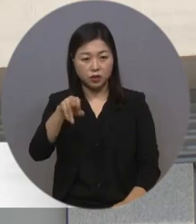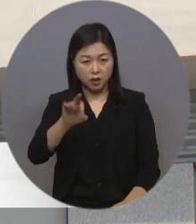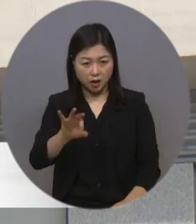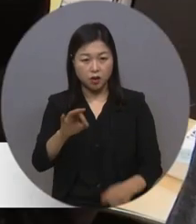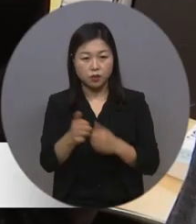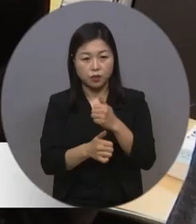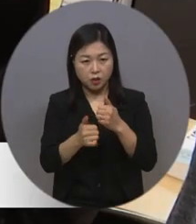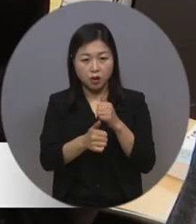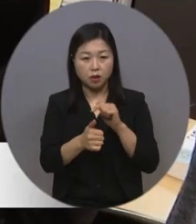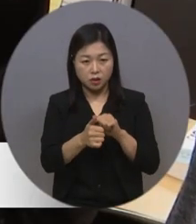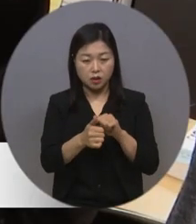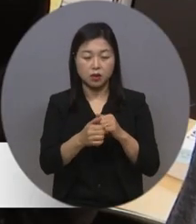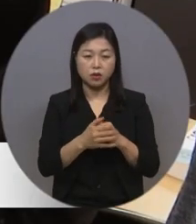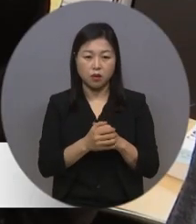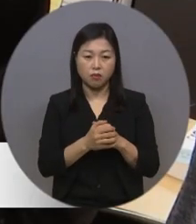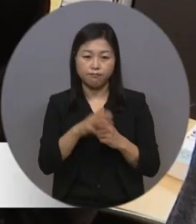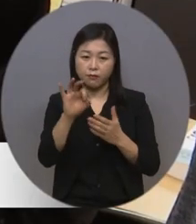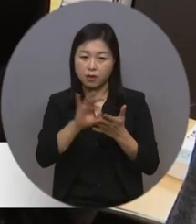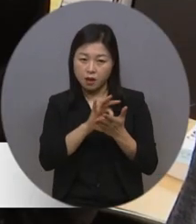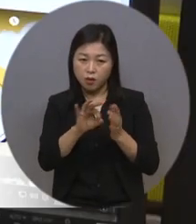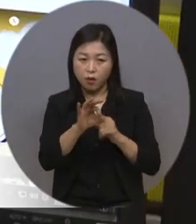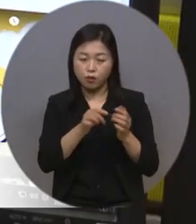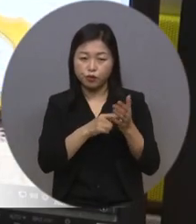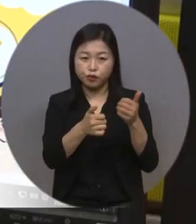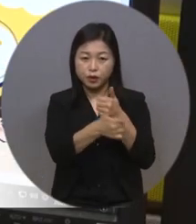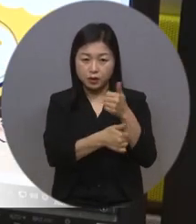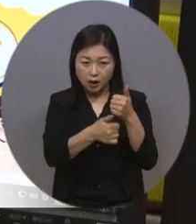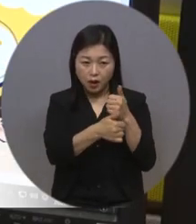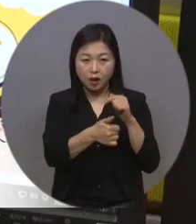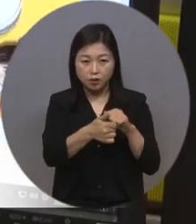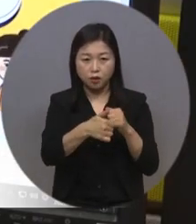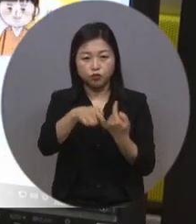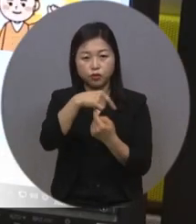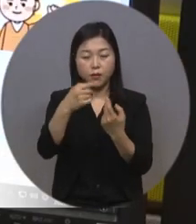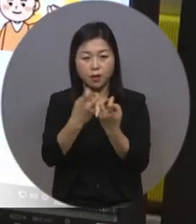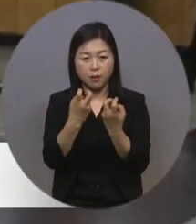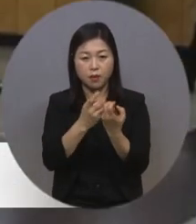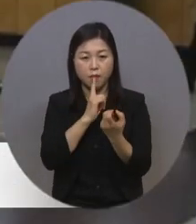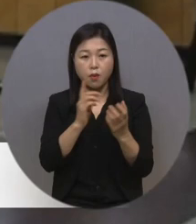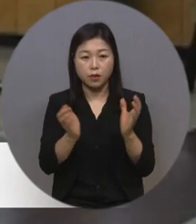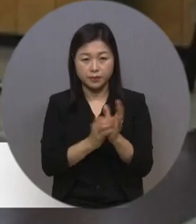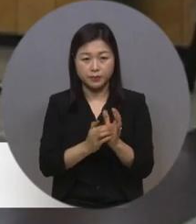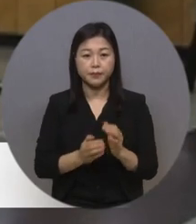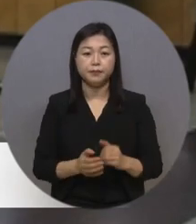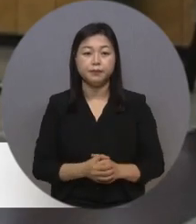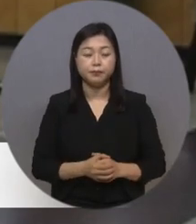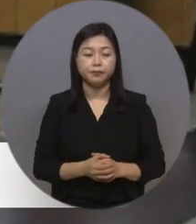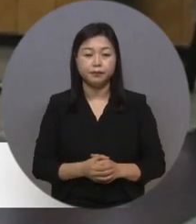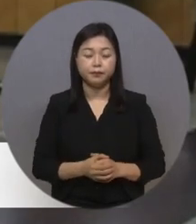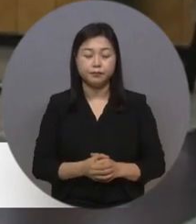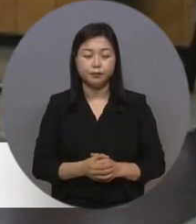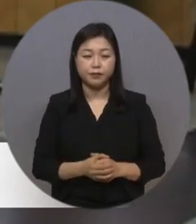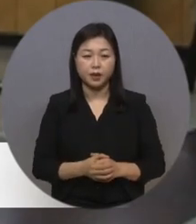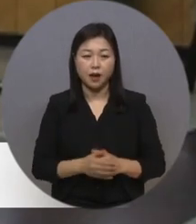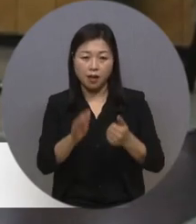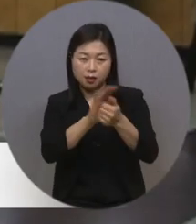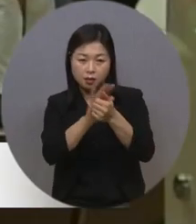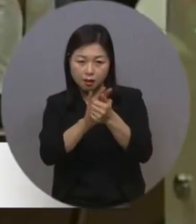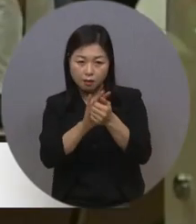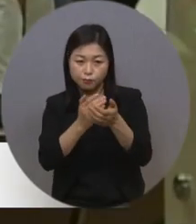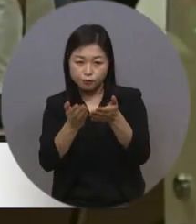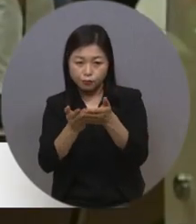장기요양 제정 건전화 추진단의 구성과 운영 방안에 대해 보고했습니다. 이를 위해 대상자